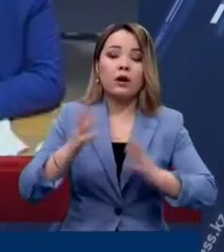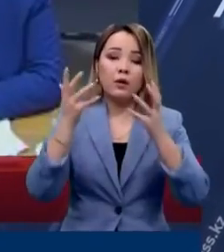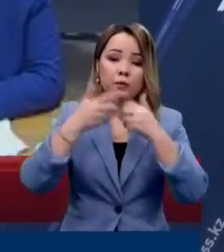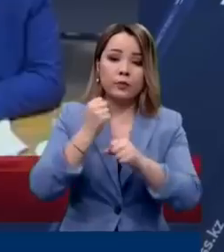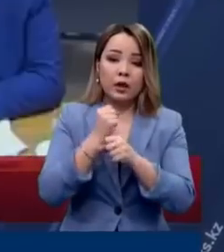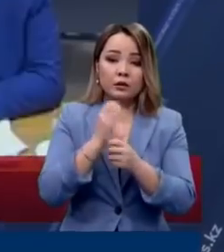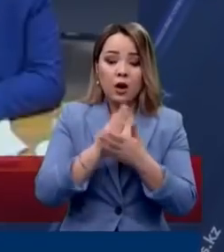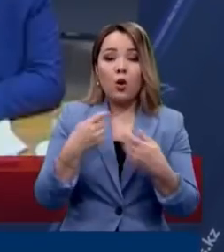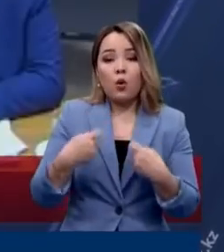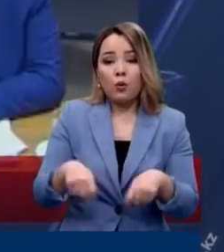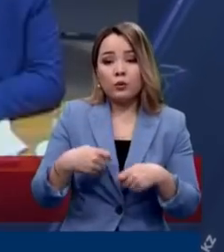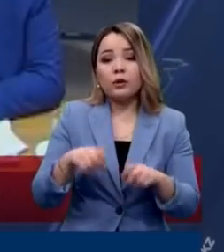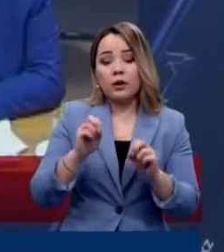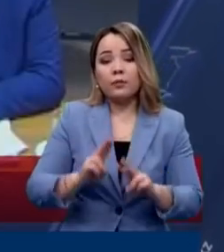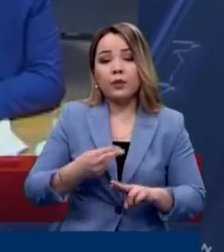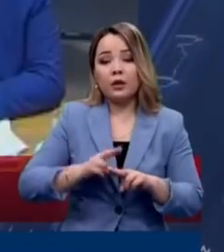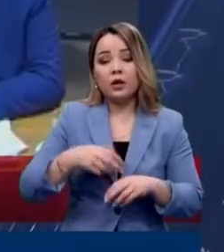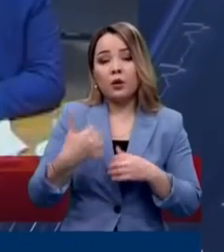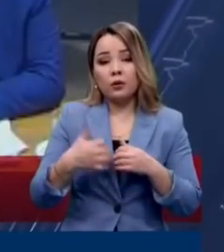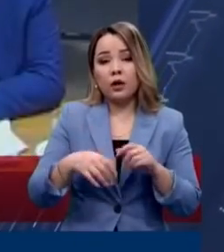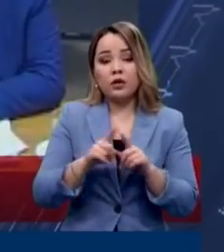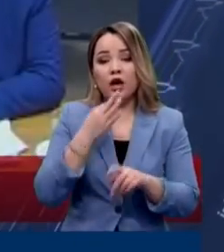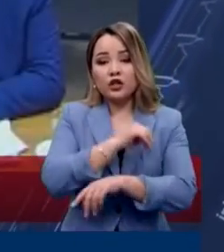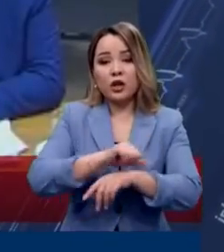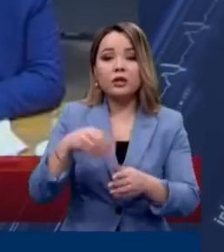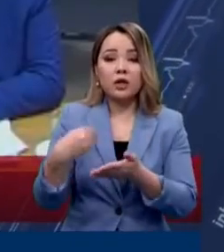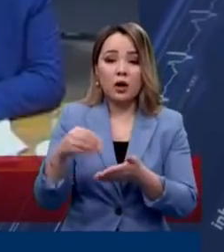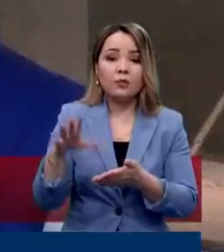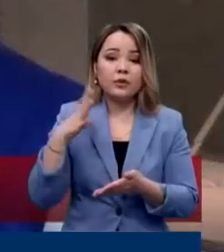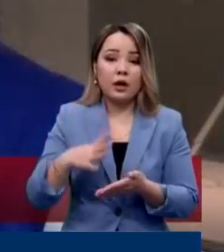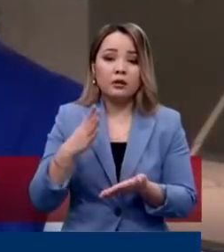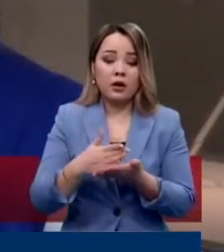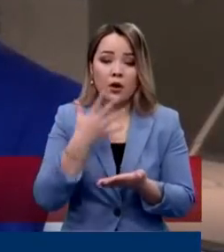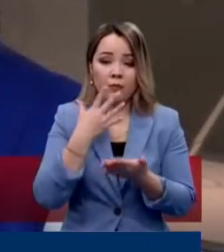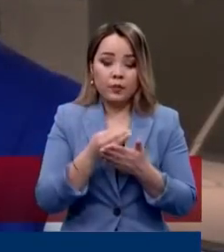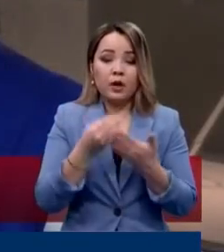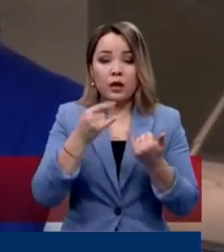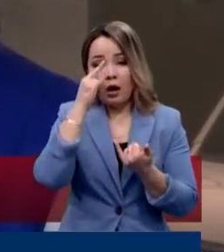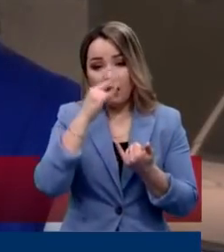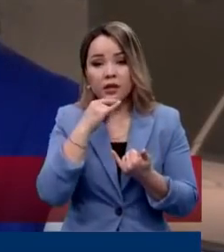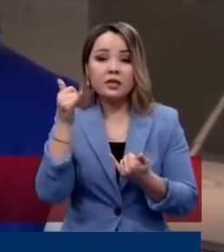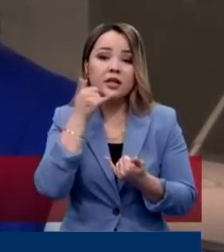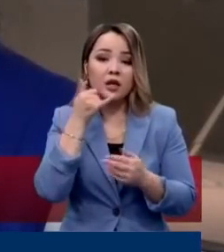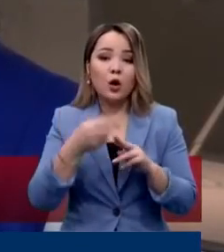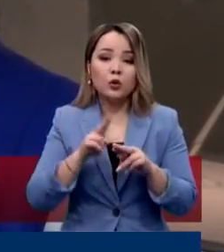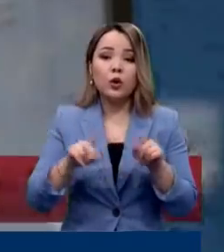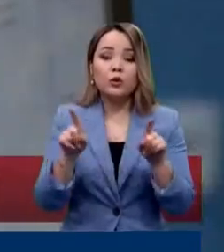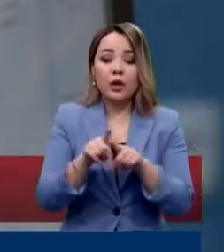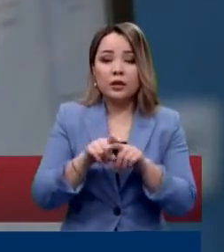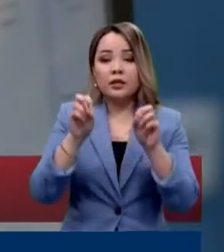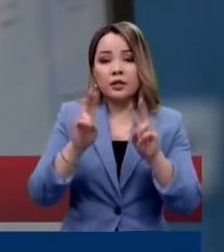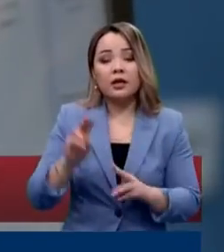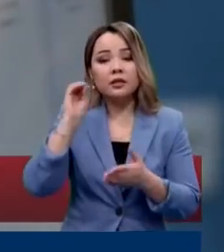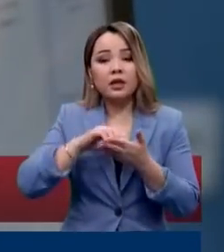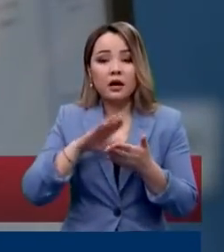Оларды ортақ нарықтан, яғни шетел өндірушілерінен алуға мәжбүрміз. Сондай-ақ Қазақтелеком жаңа цифрлық